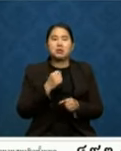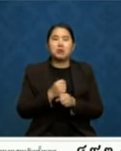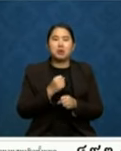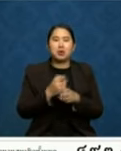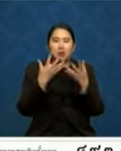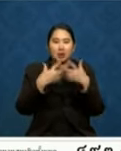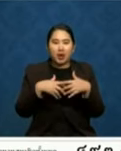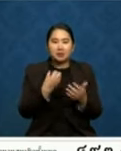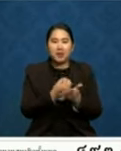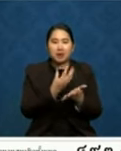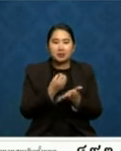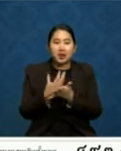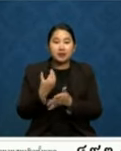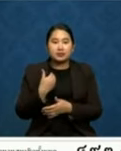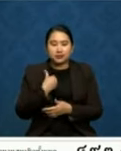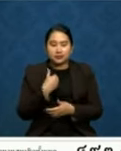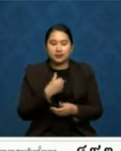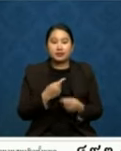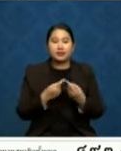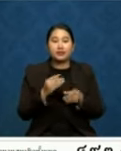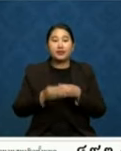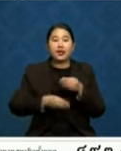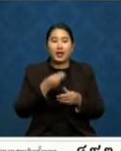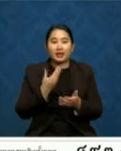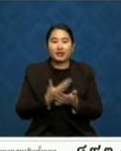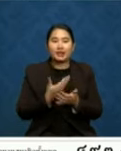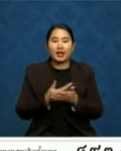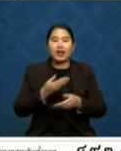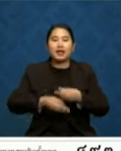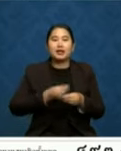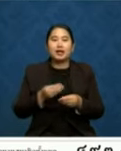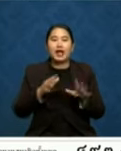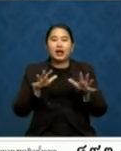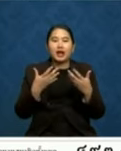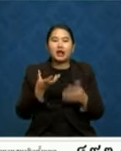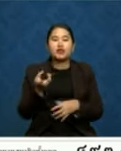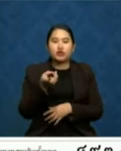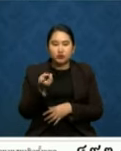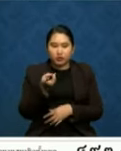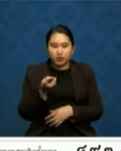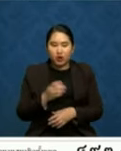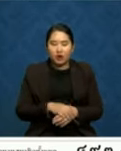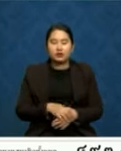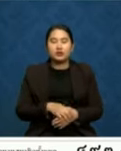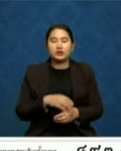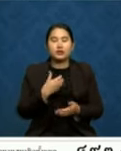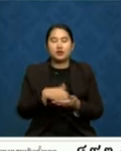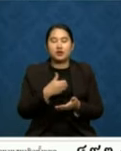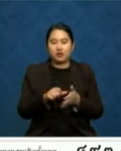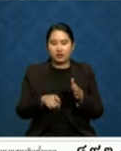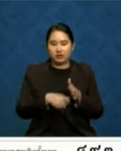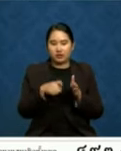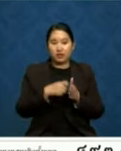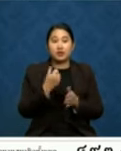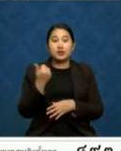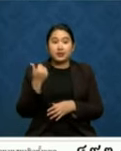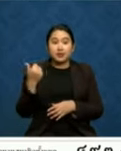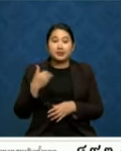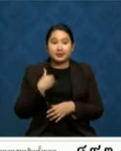ขึ้นแต่ว่าในการขายเนี่ยขายได้น้อยลงนะครับแล้วก็มีหลายปัจจัยหลายอย่างผมเองเนี่ยน